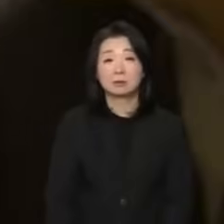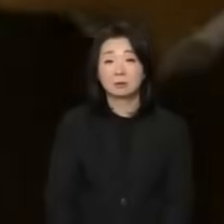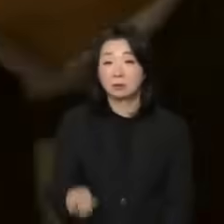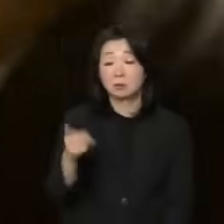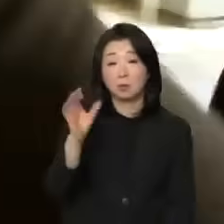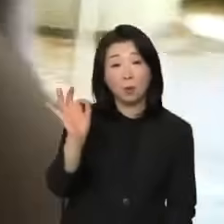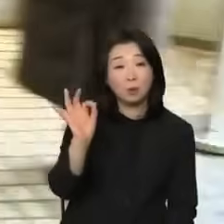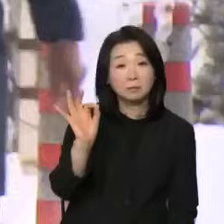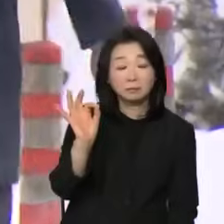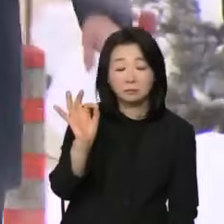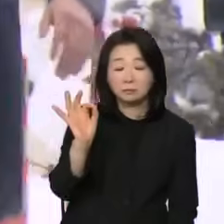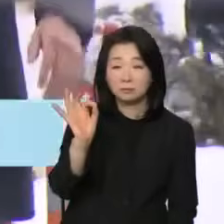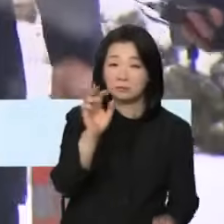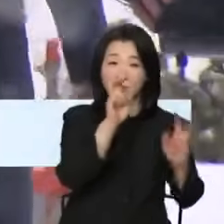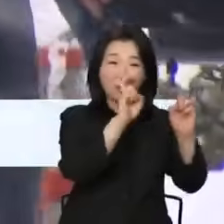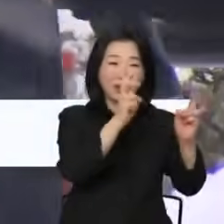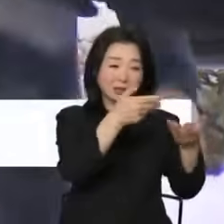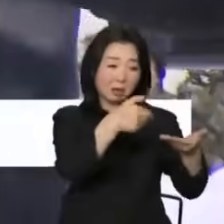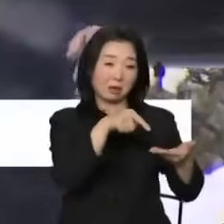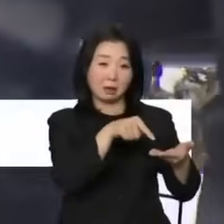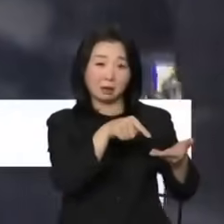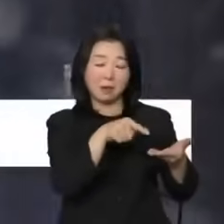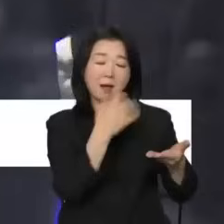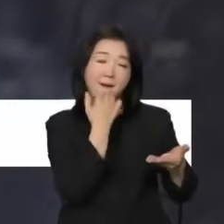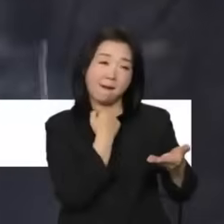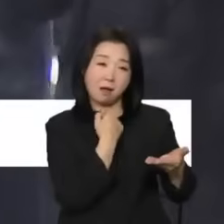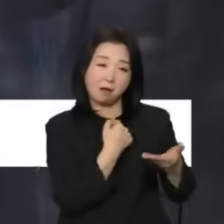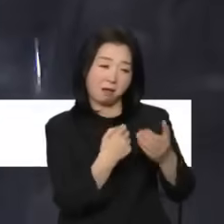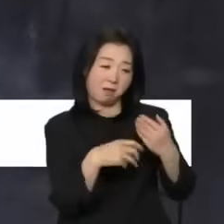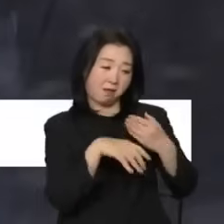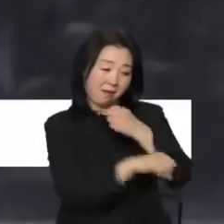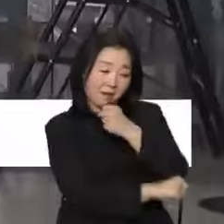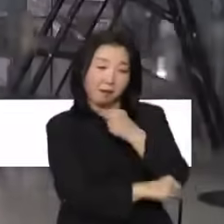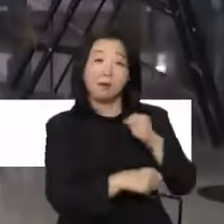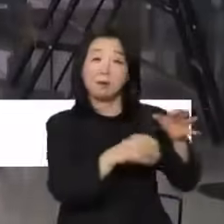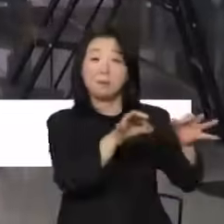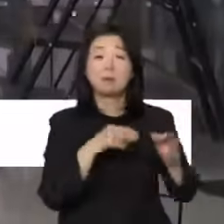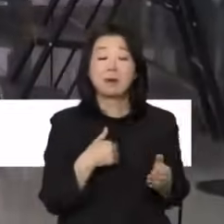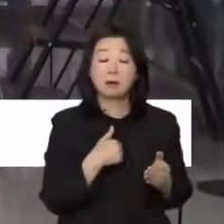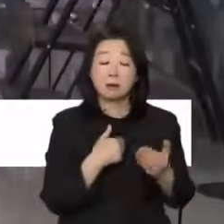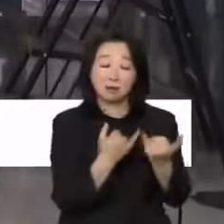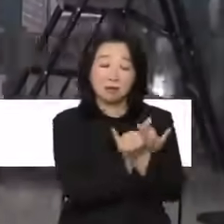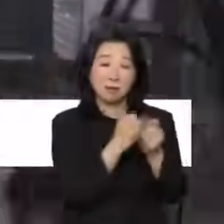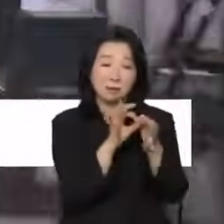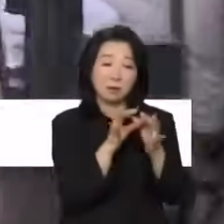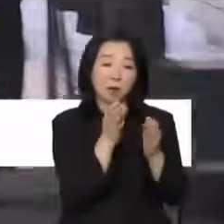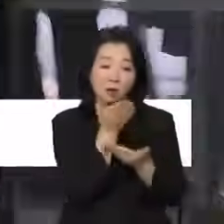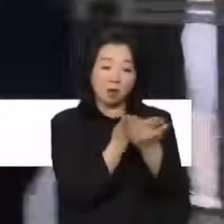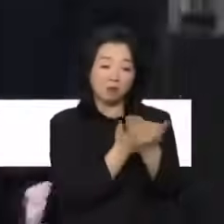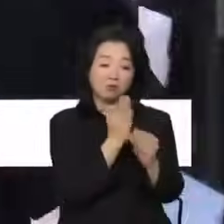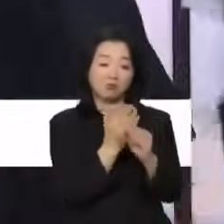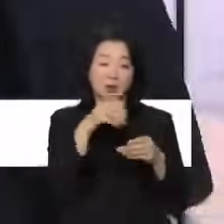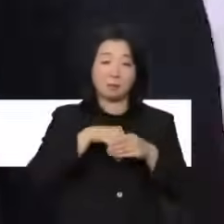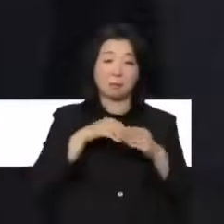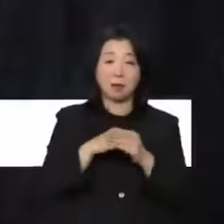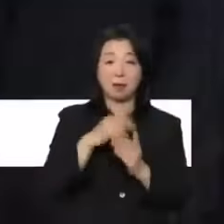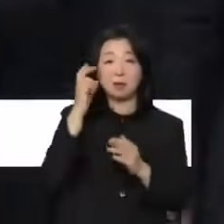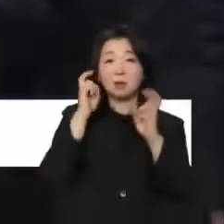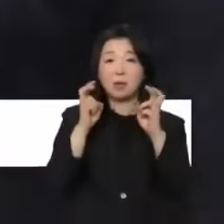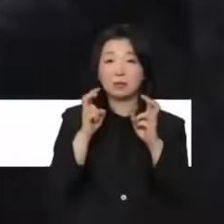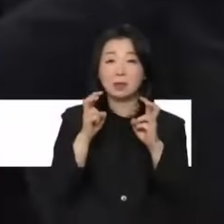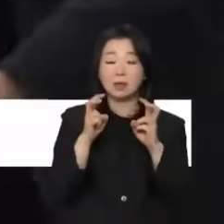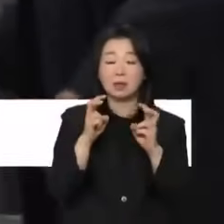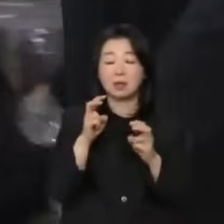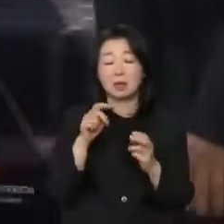회장은 납품업체들로부터 수십억 원을 받고 친인척이 운영하는 업체를 거래 중간에 끼어 넣어 회사에 100억 원대 손해를